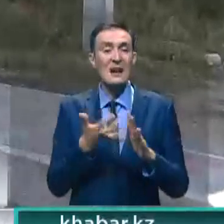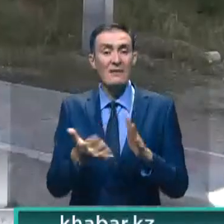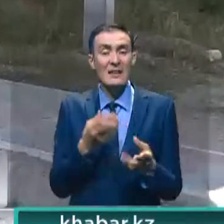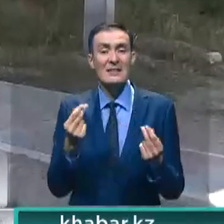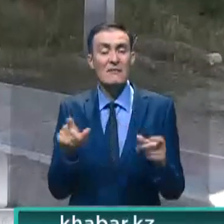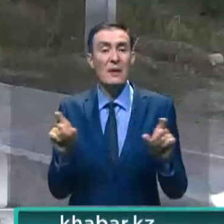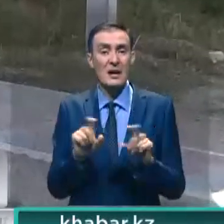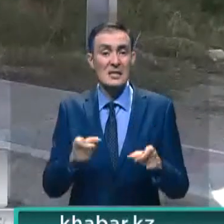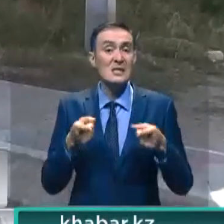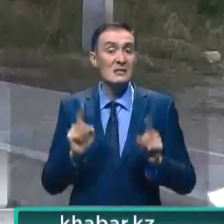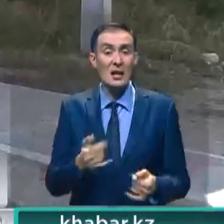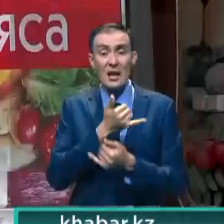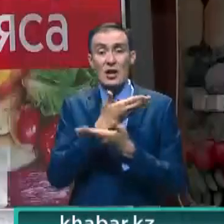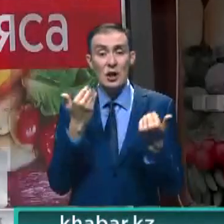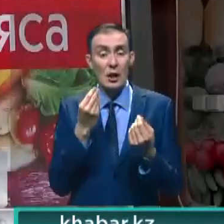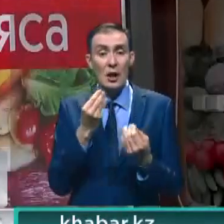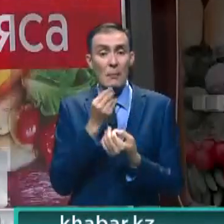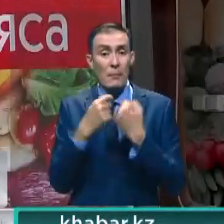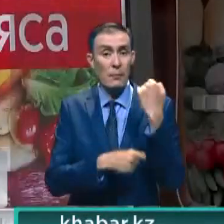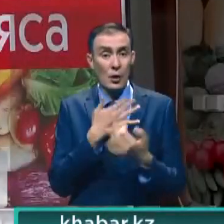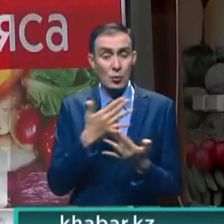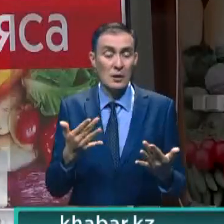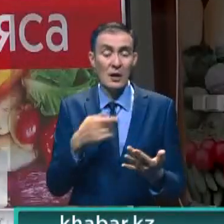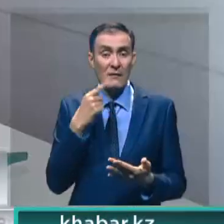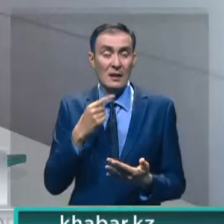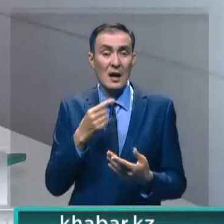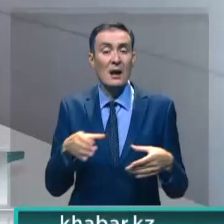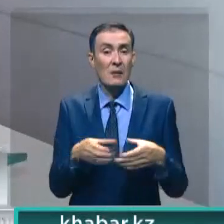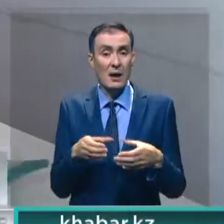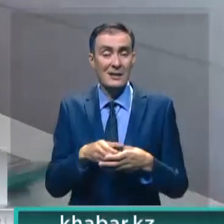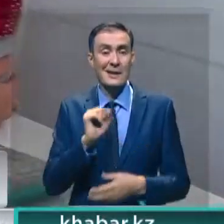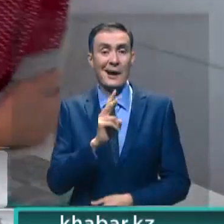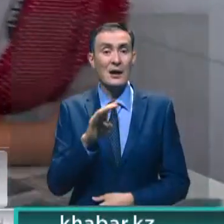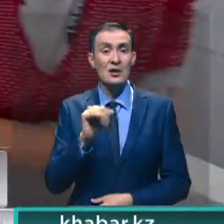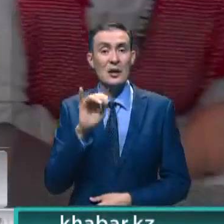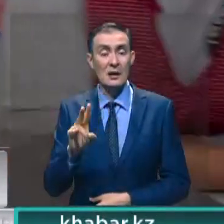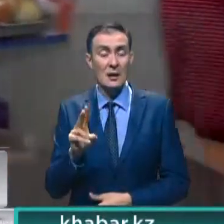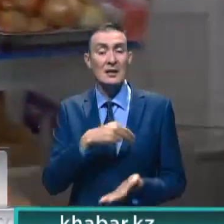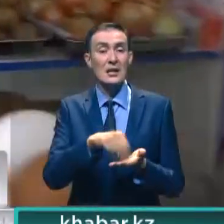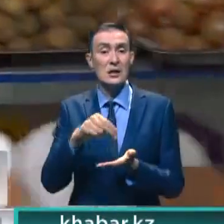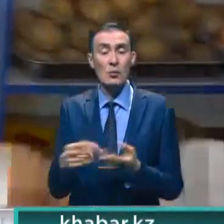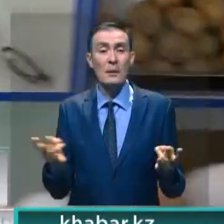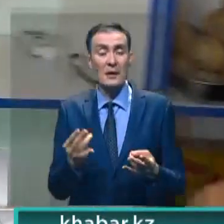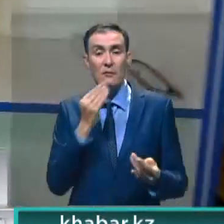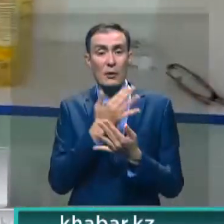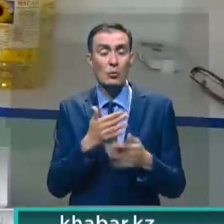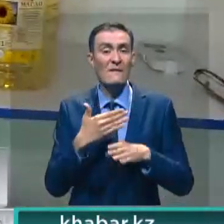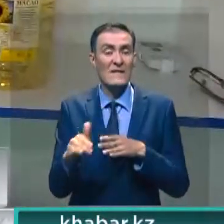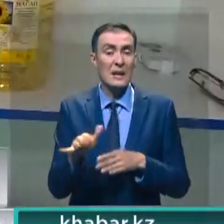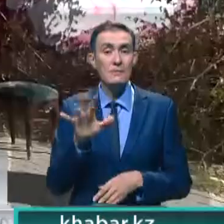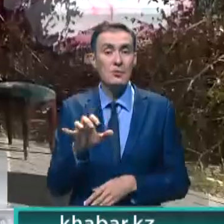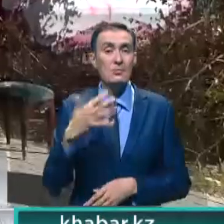средств в магазинах действительно нет продукции, признают социально-предпринимательская корпорация «Акжаик». На закуп социально значимых продуктов в прошлом году